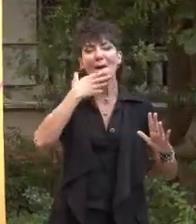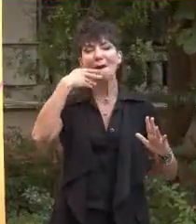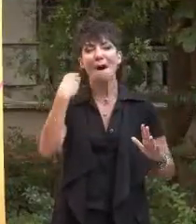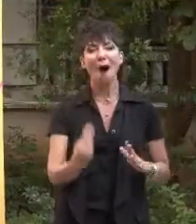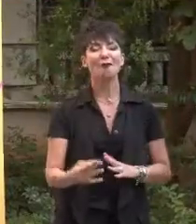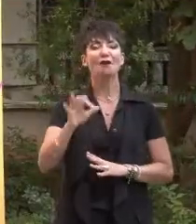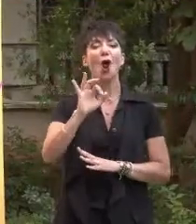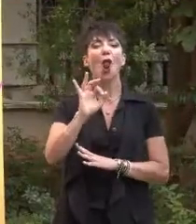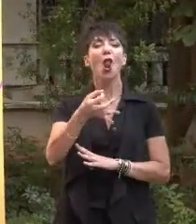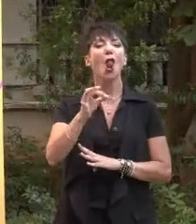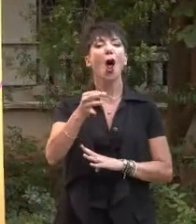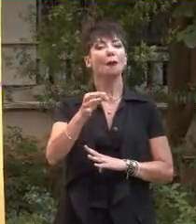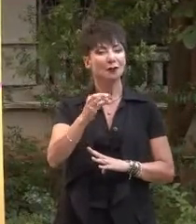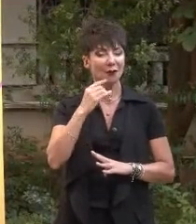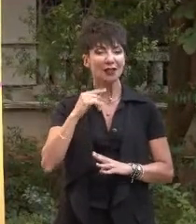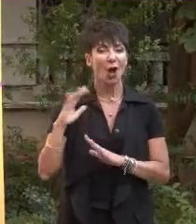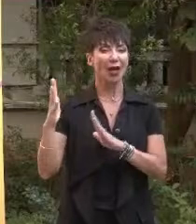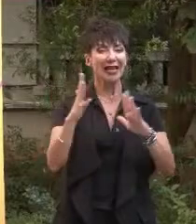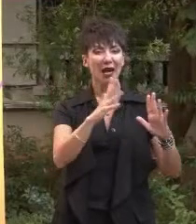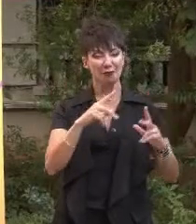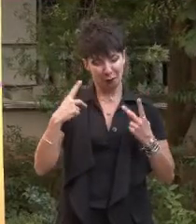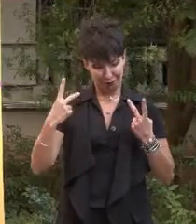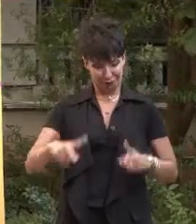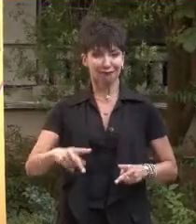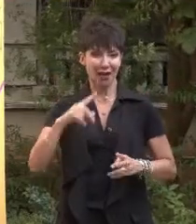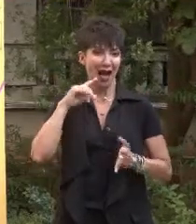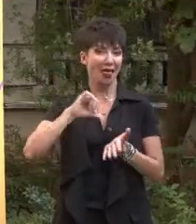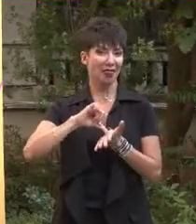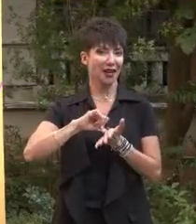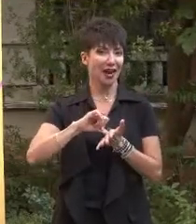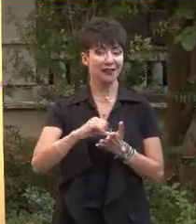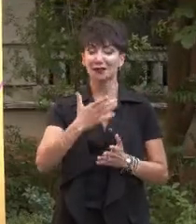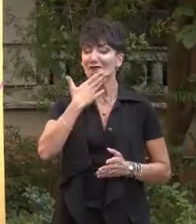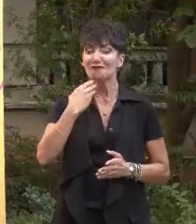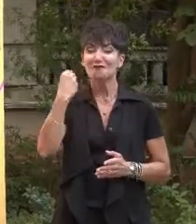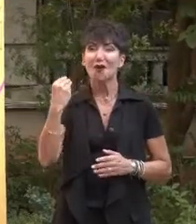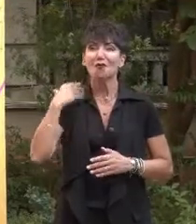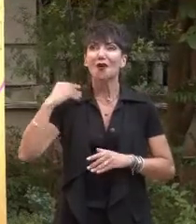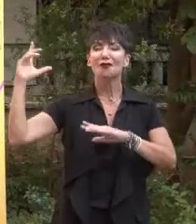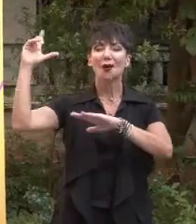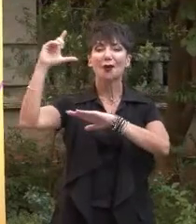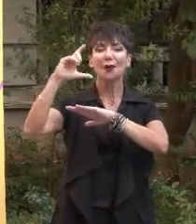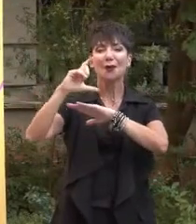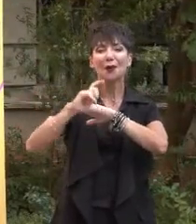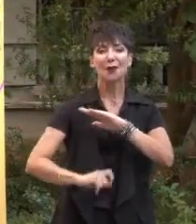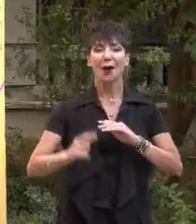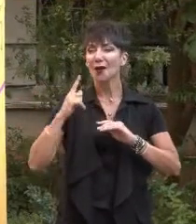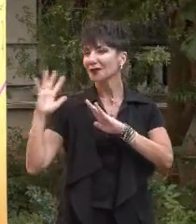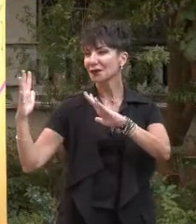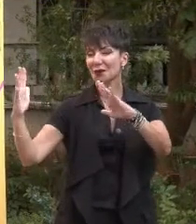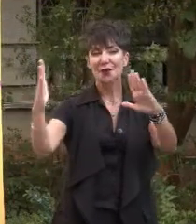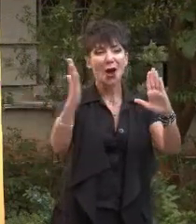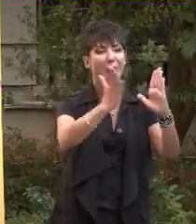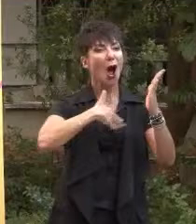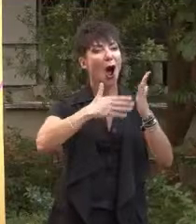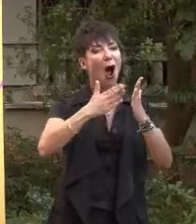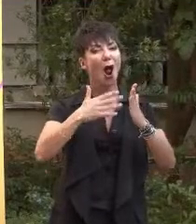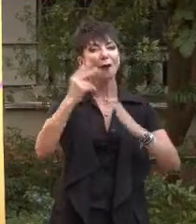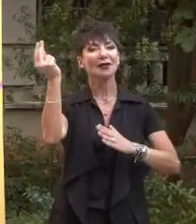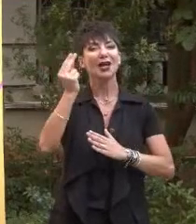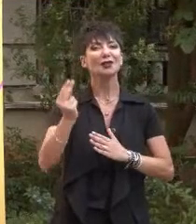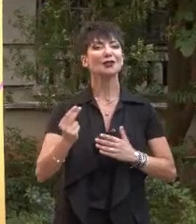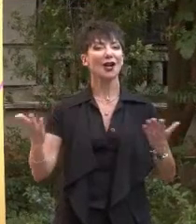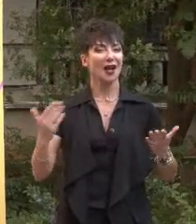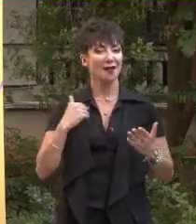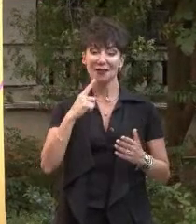της Αθήνας μας. Μία βραδιά όμορφη σε έναν κήπο ο οποίος είναι γεμάτος από χρώματα και ζωγραφιές.